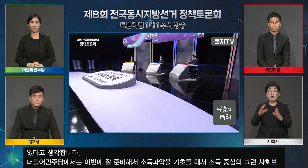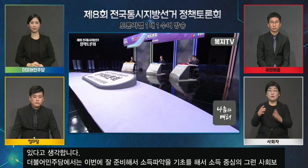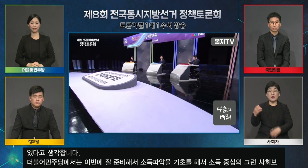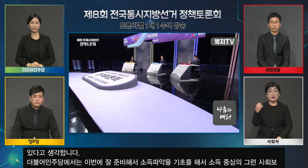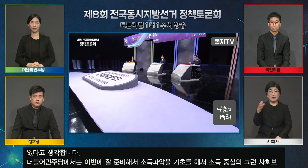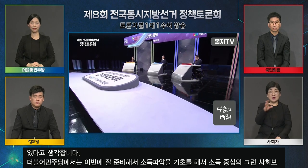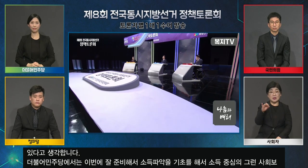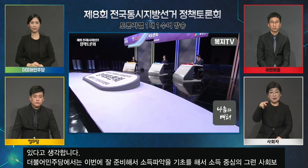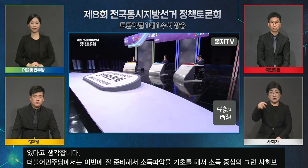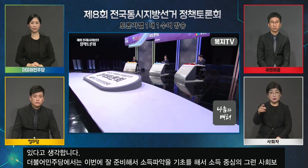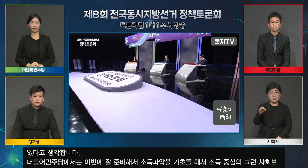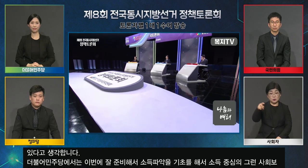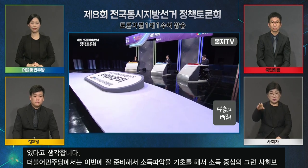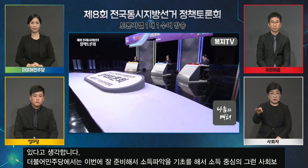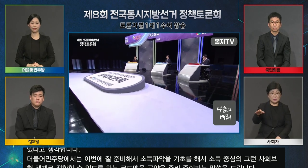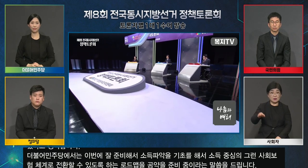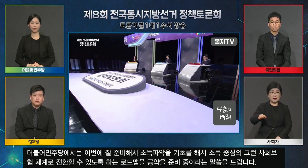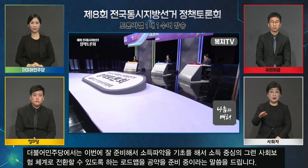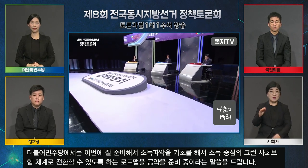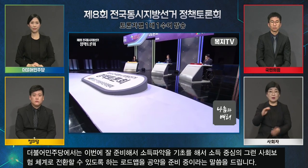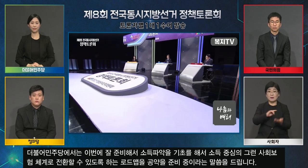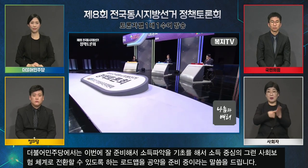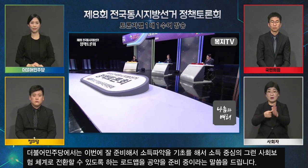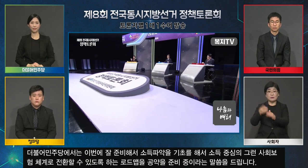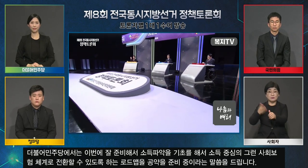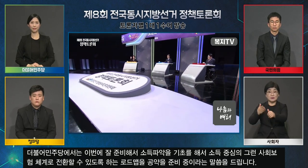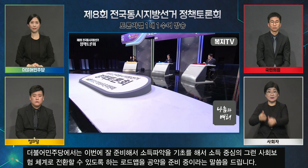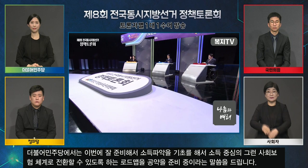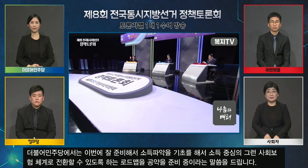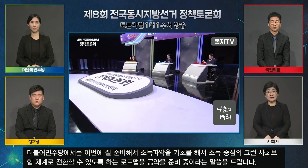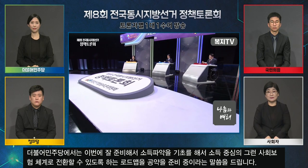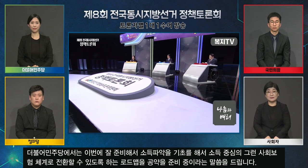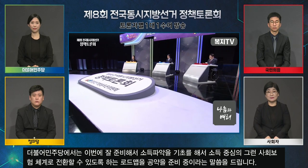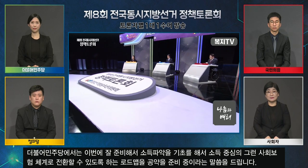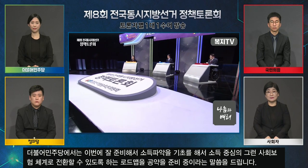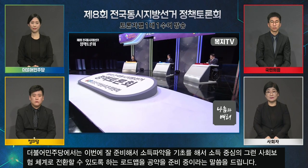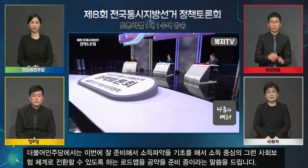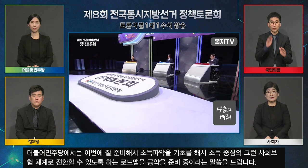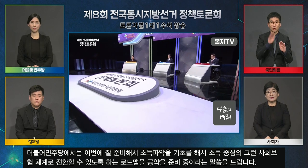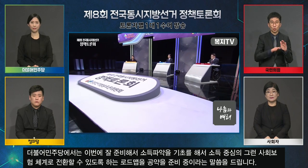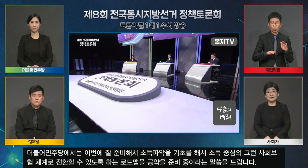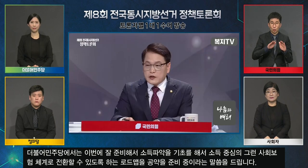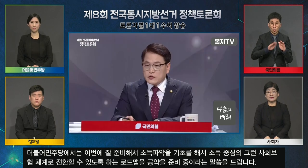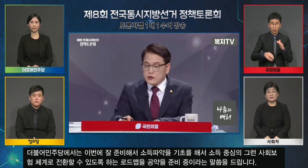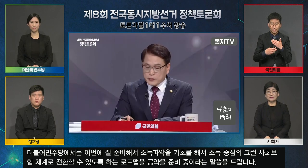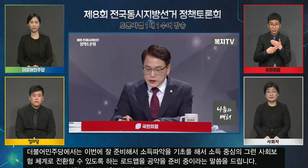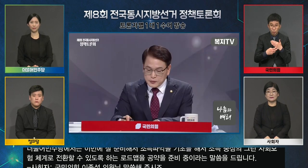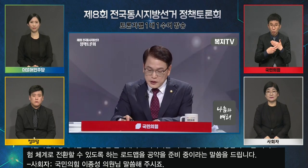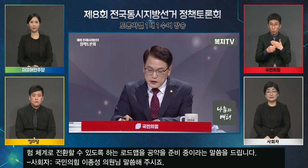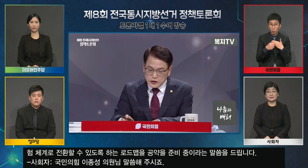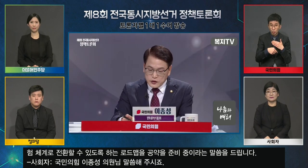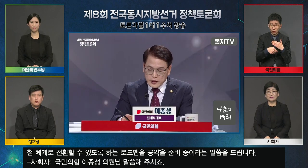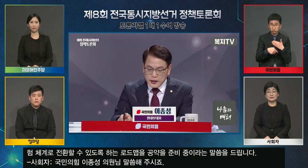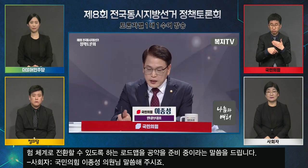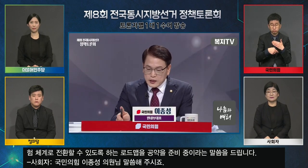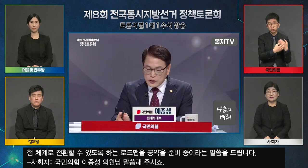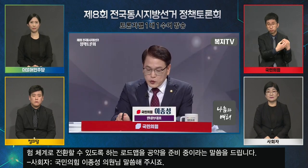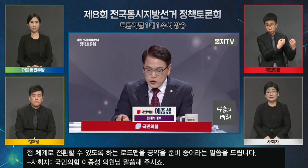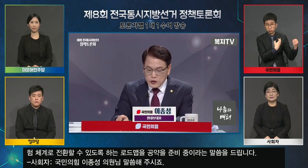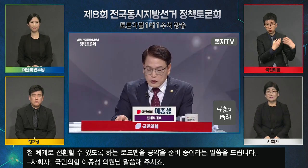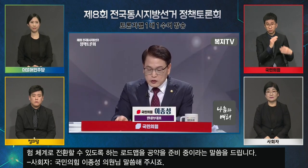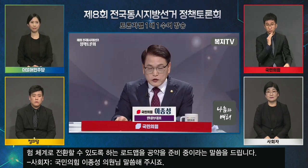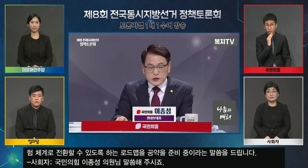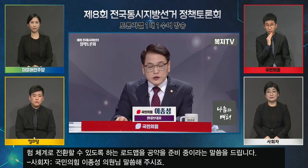이중성 위원님 말씀해 주시죠. 네. 아까 공공의료에 대한 어떤 말씀들이 있으셨는데